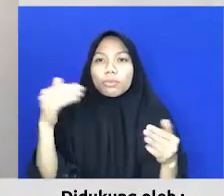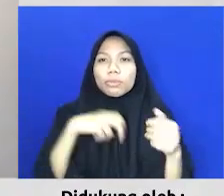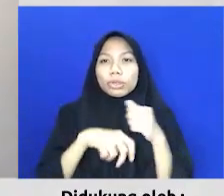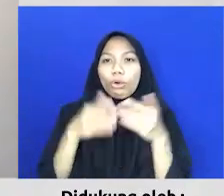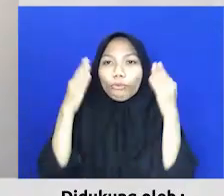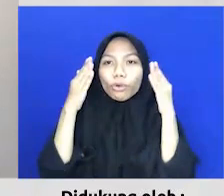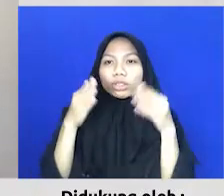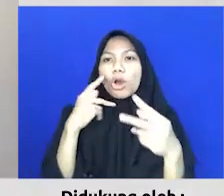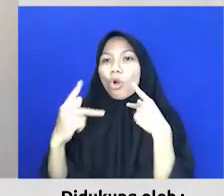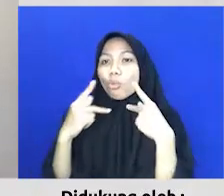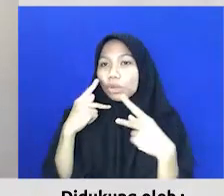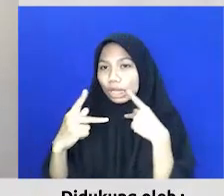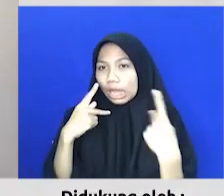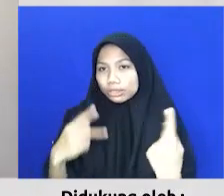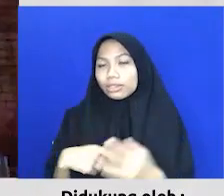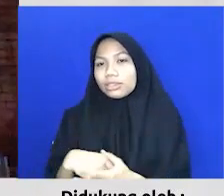uniknya adalah